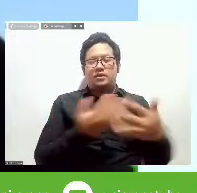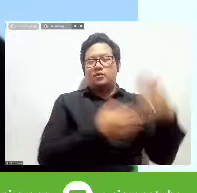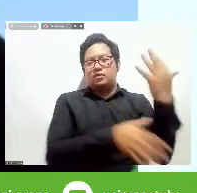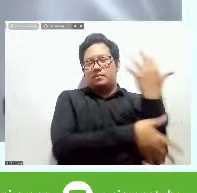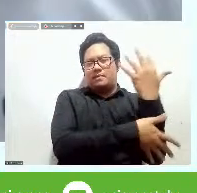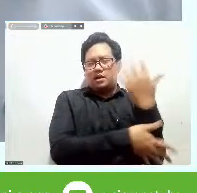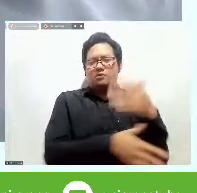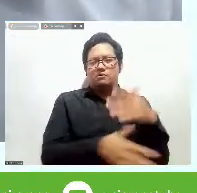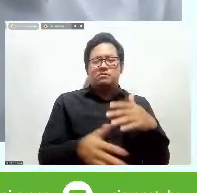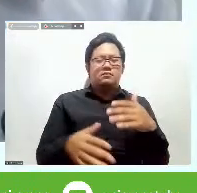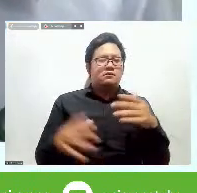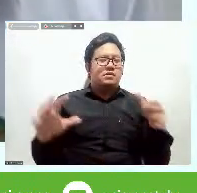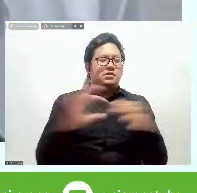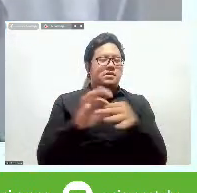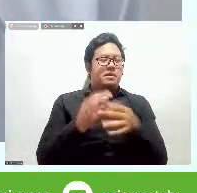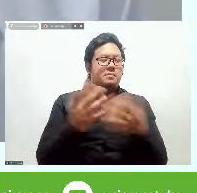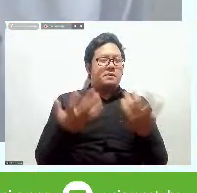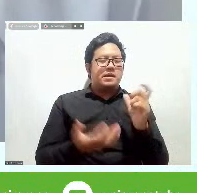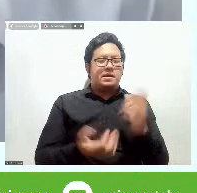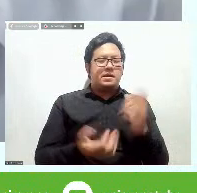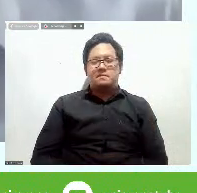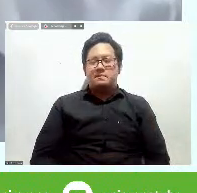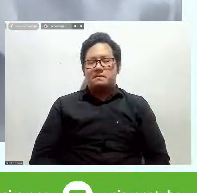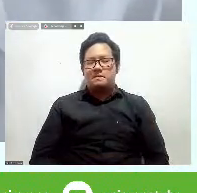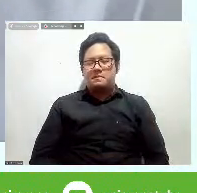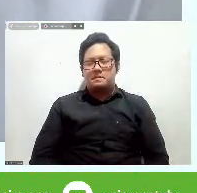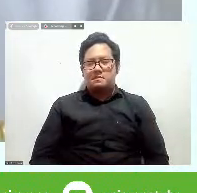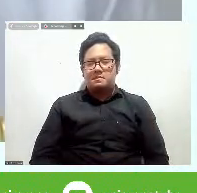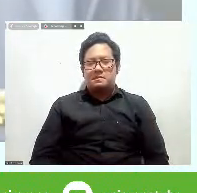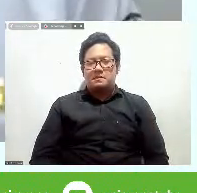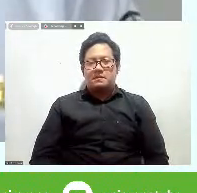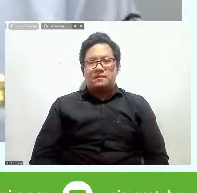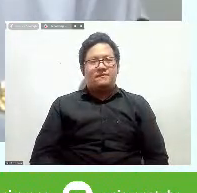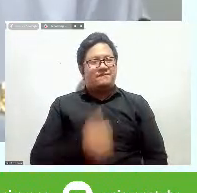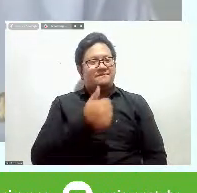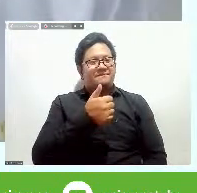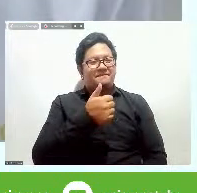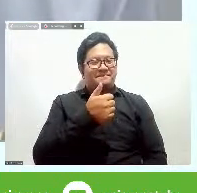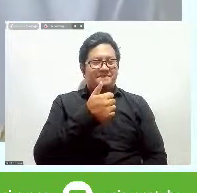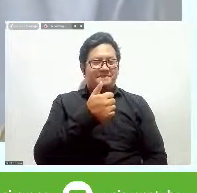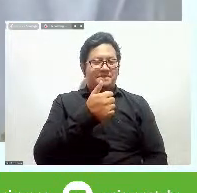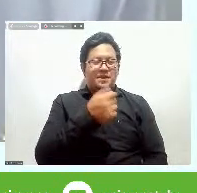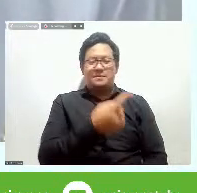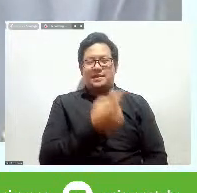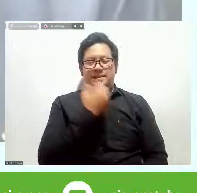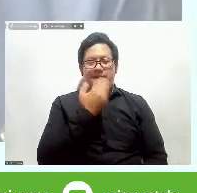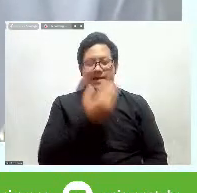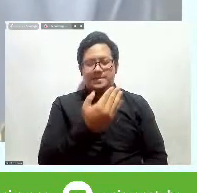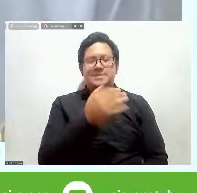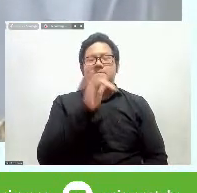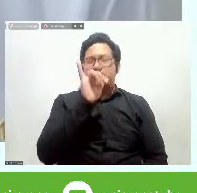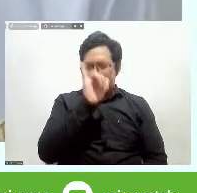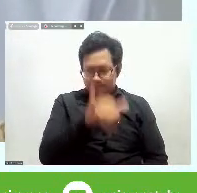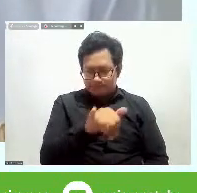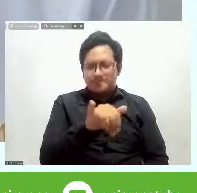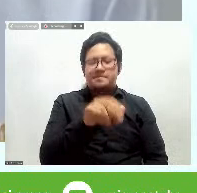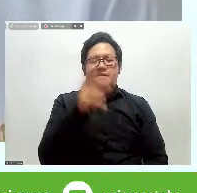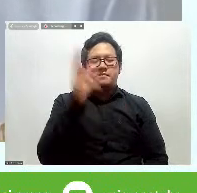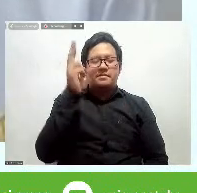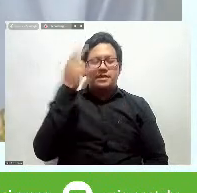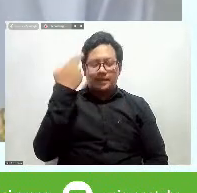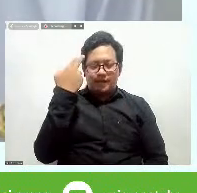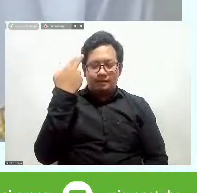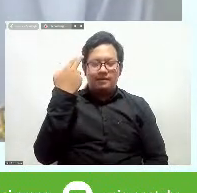ya ah terima kasih atas pertanyaannya memang pemerintah dalam hal ini